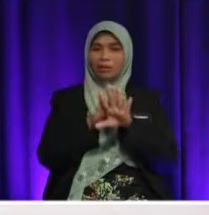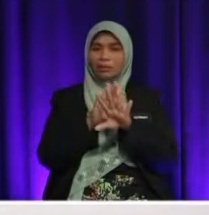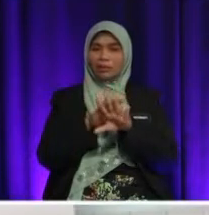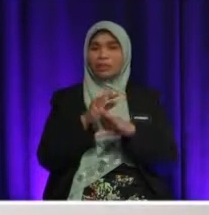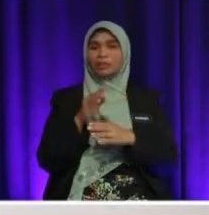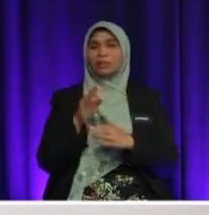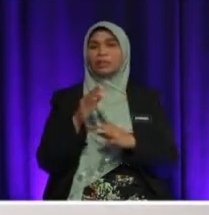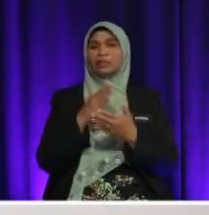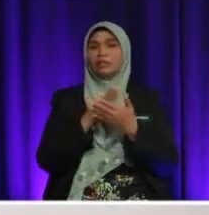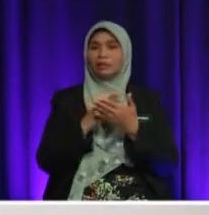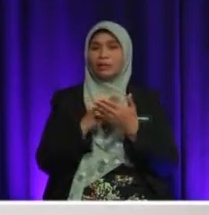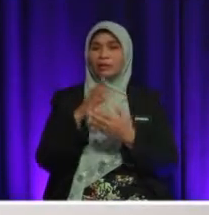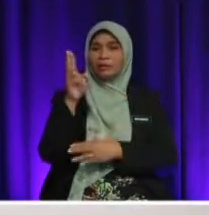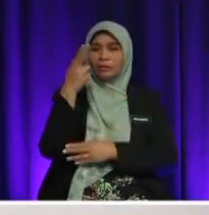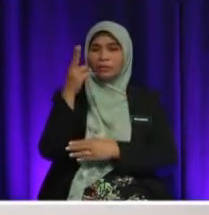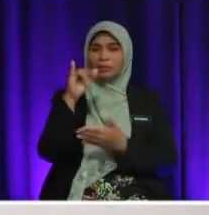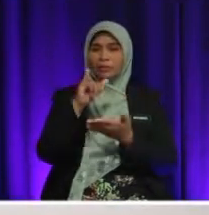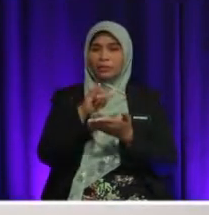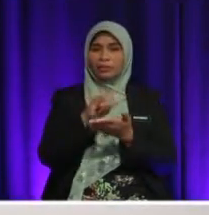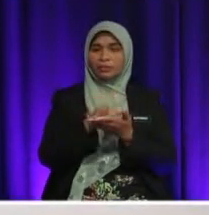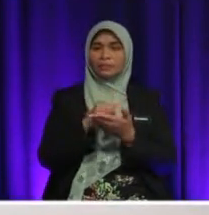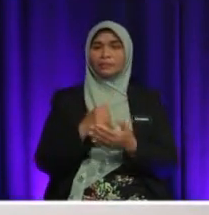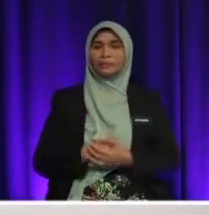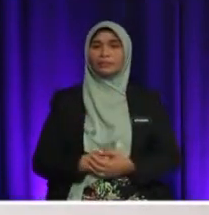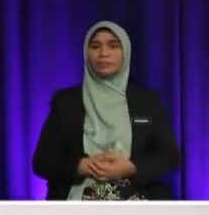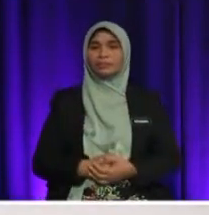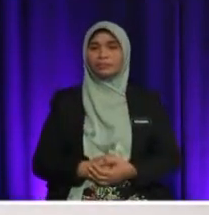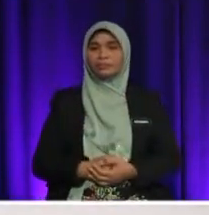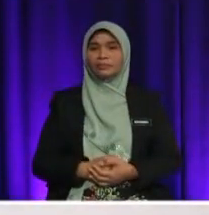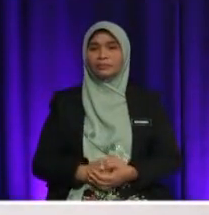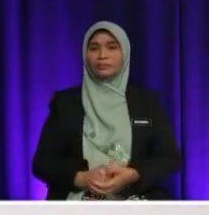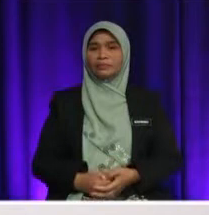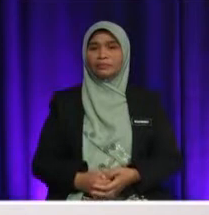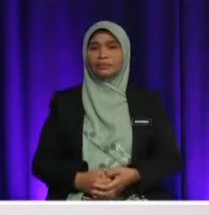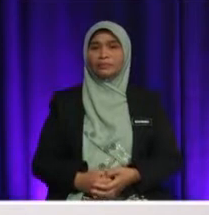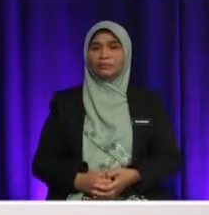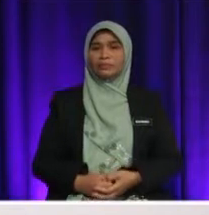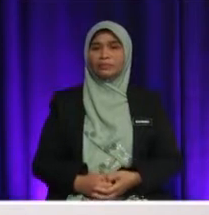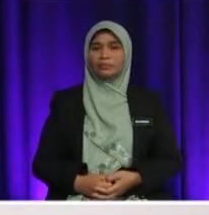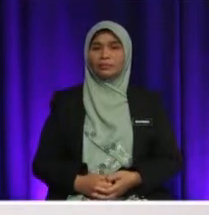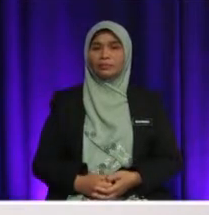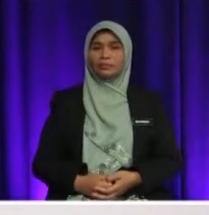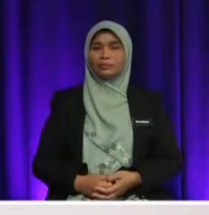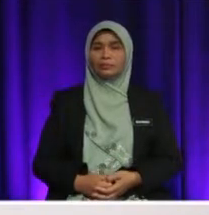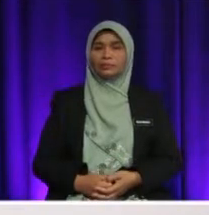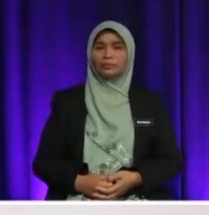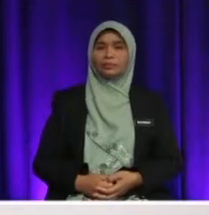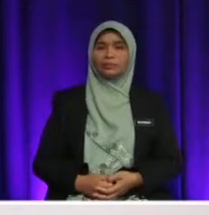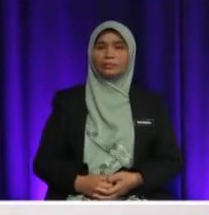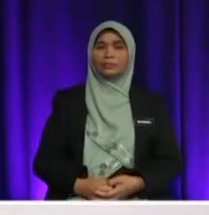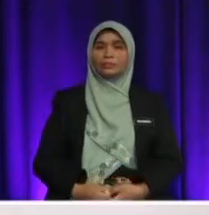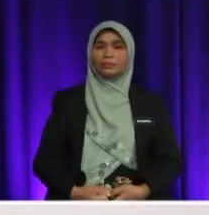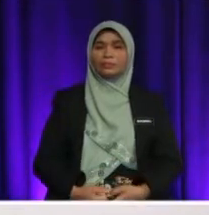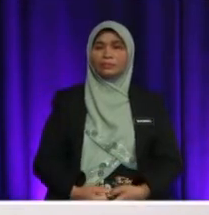itu Uraikan satu polapike watak Budak itu dalam petikan diatas dan jawabannya silakan